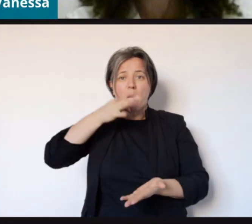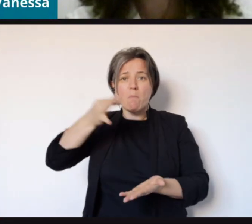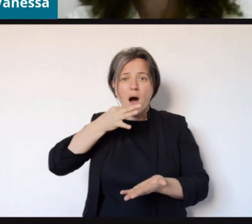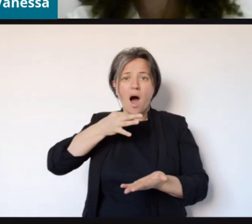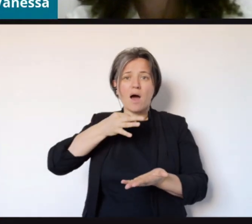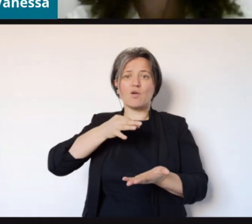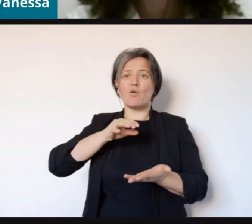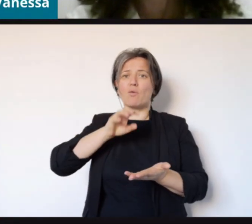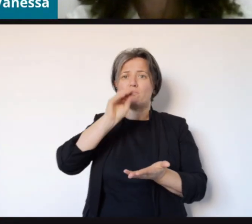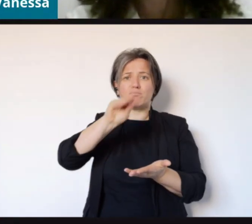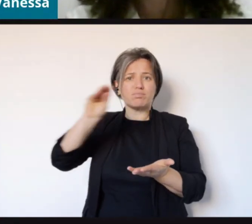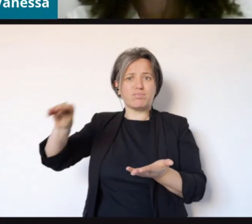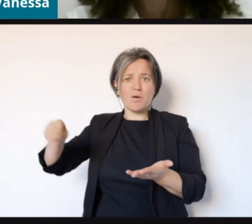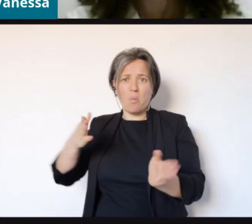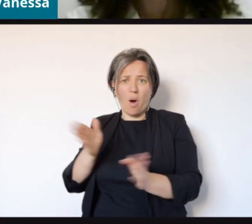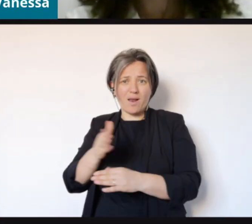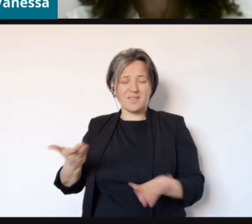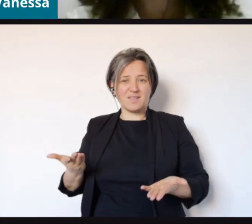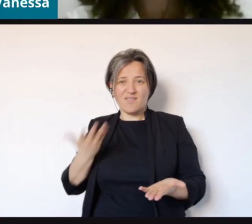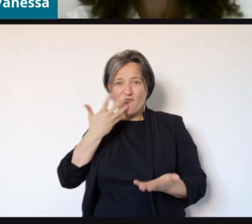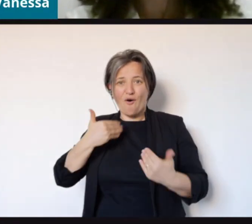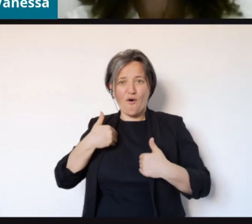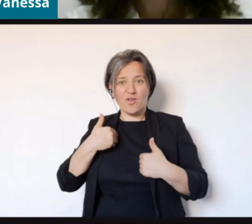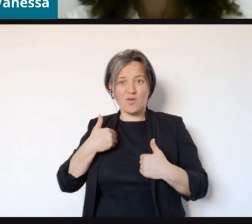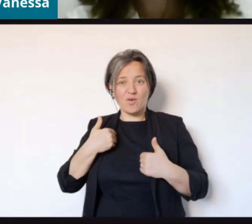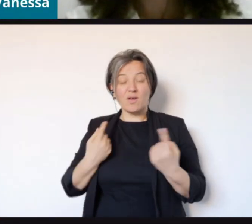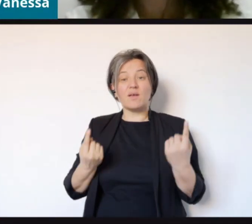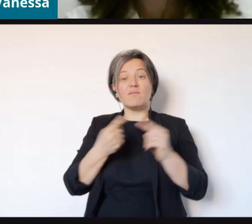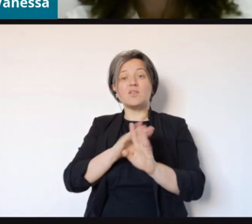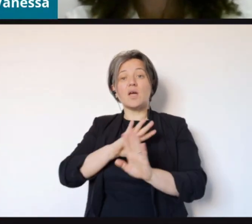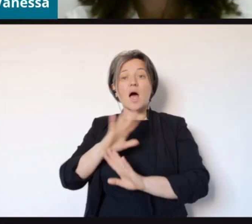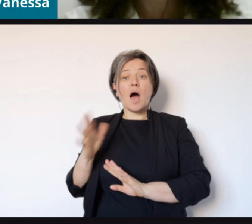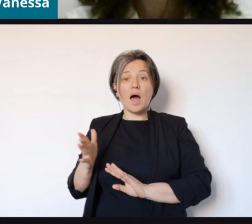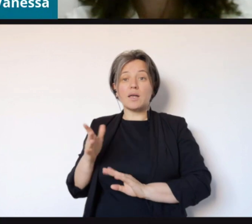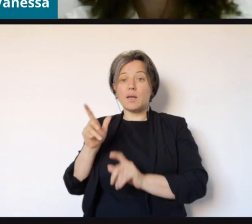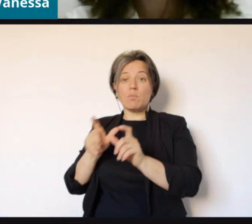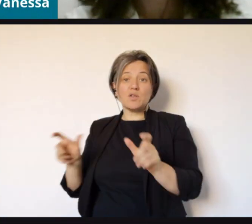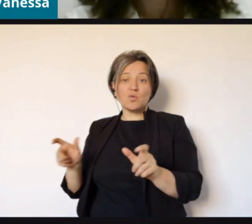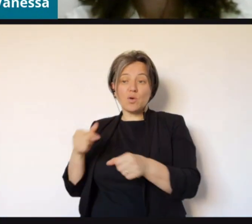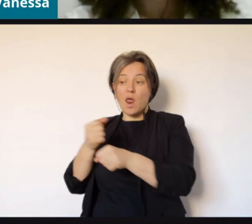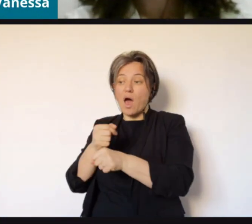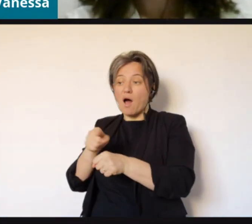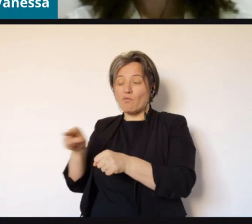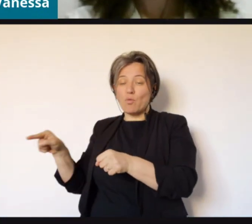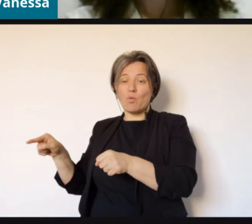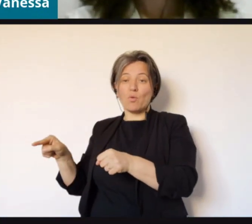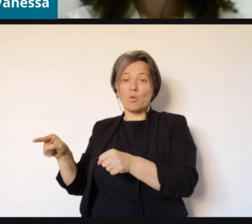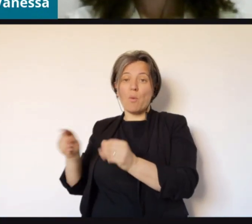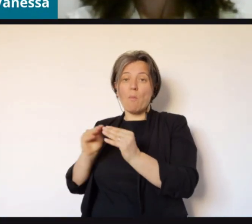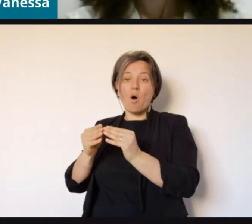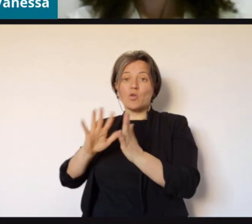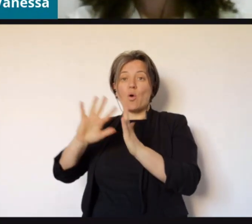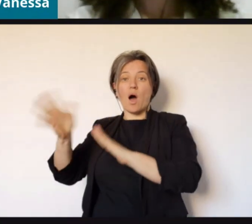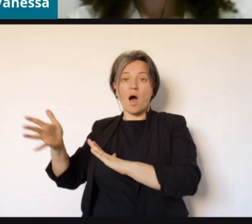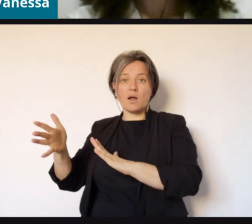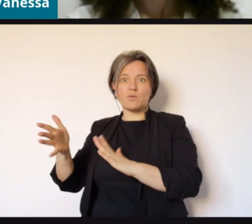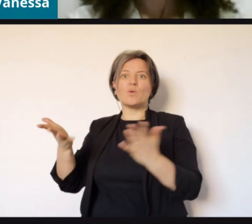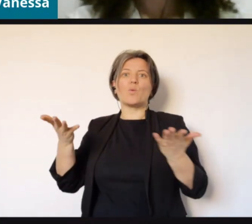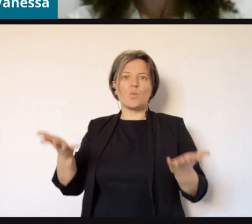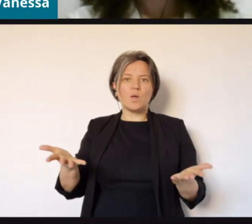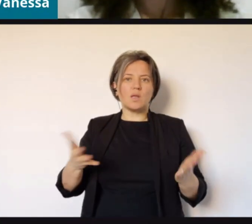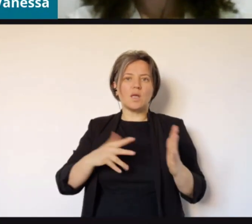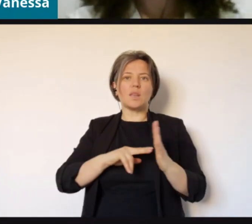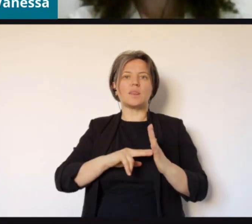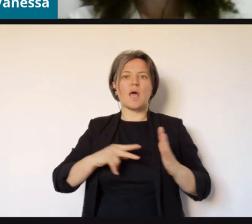al parco, dove voglio, insomma. Altri lo faranno in modo diverso e